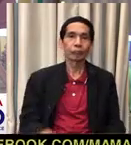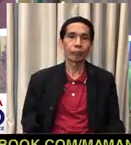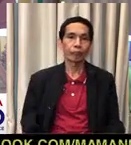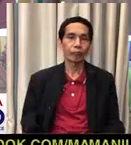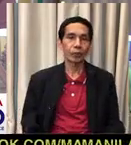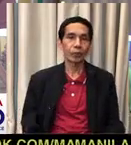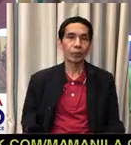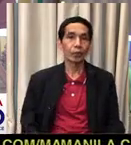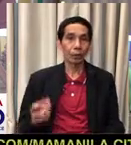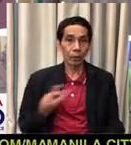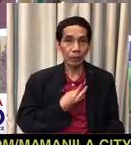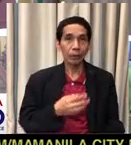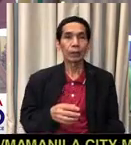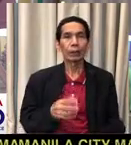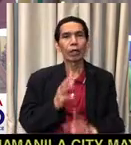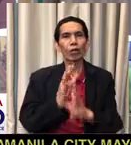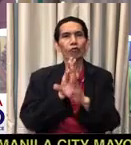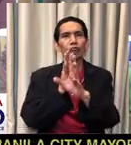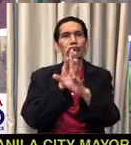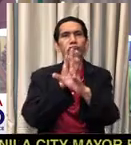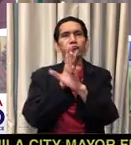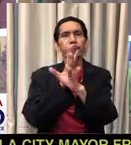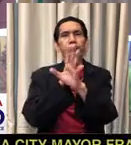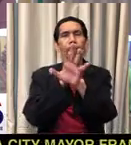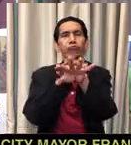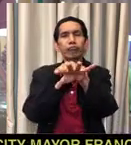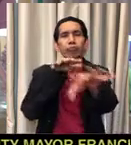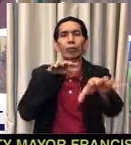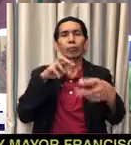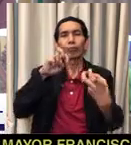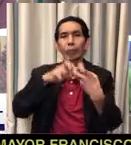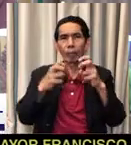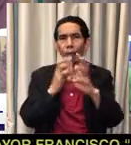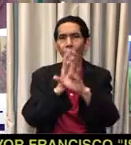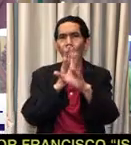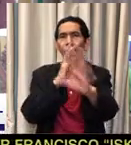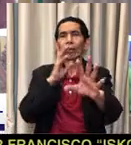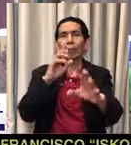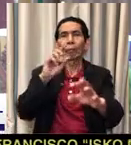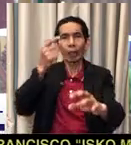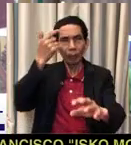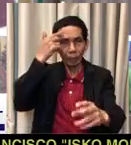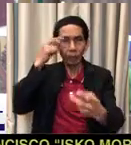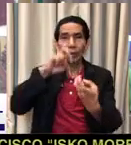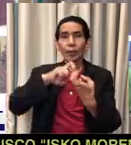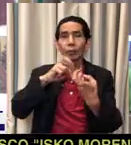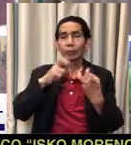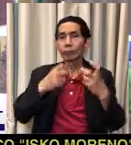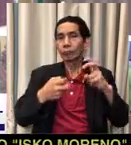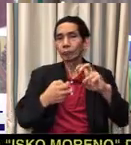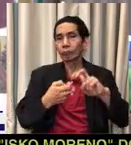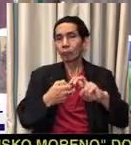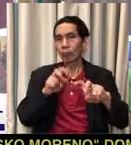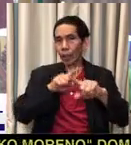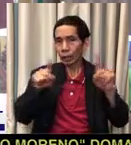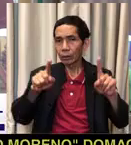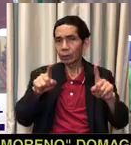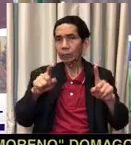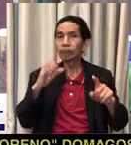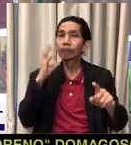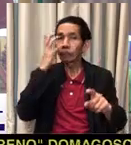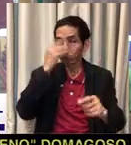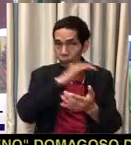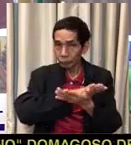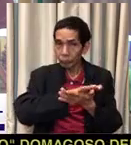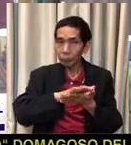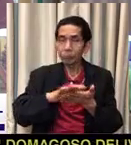Kaya po, yung traffic ay traffic. Yun po ay problema ng pamahalaan. Pero, hindi ba maganda may